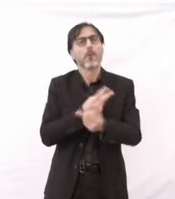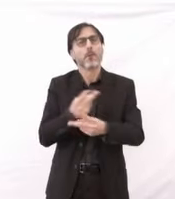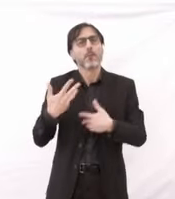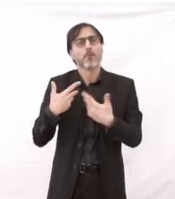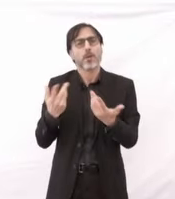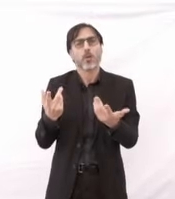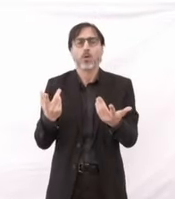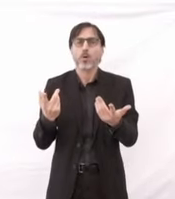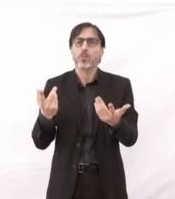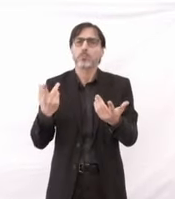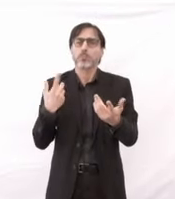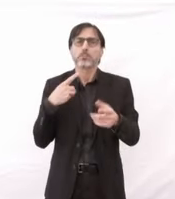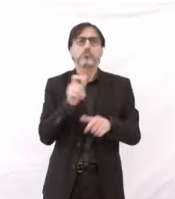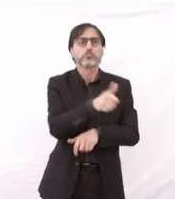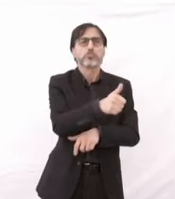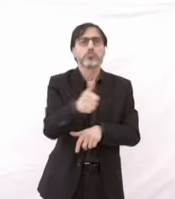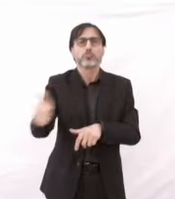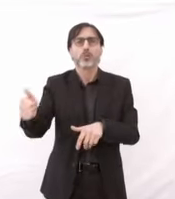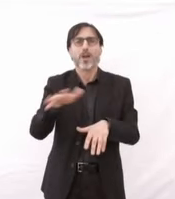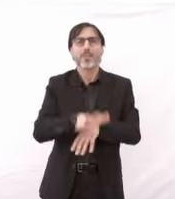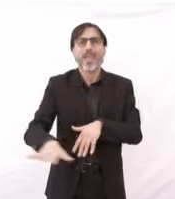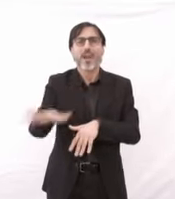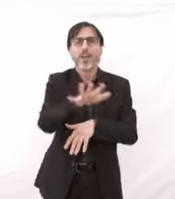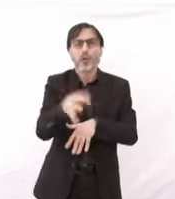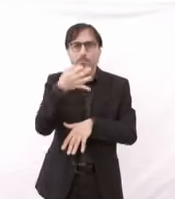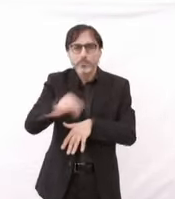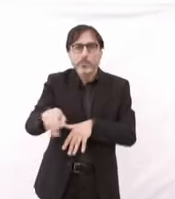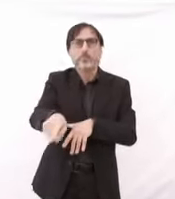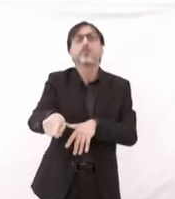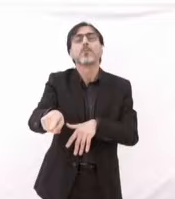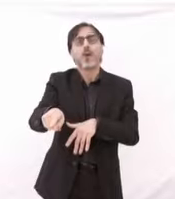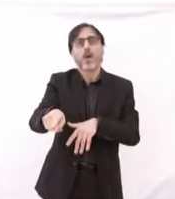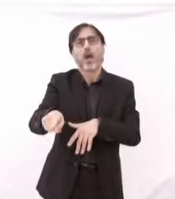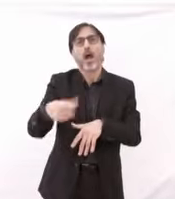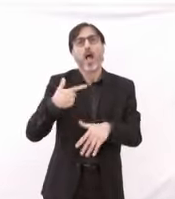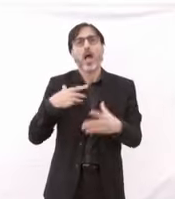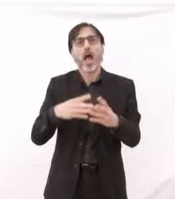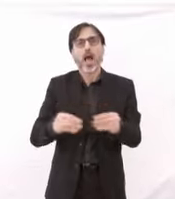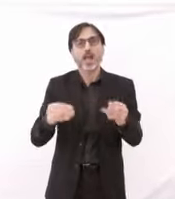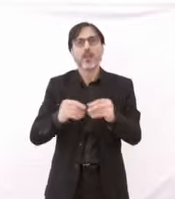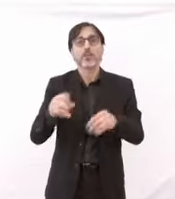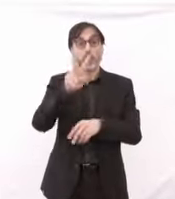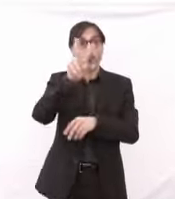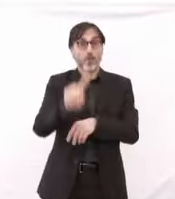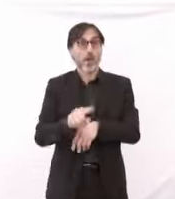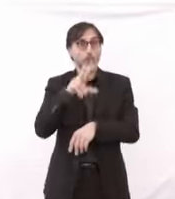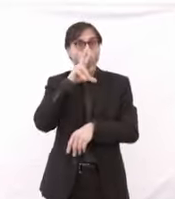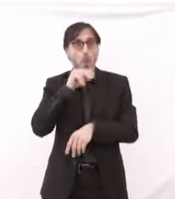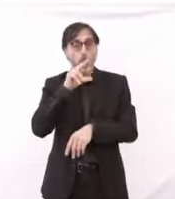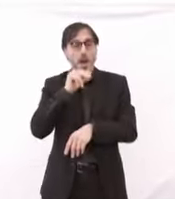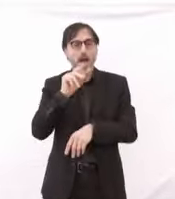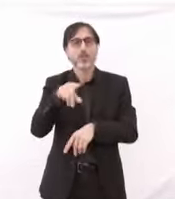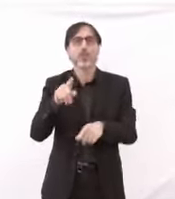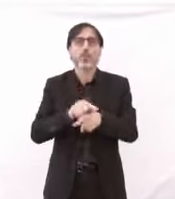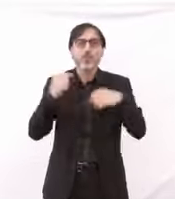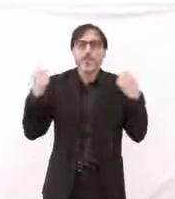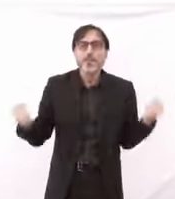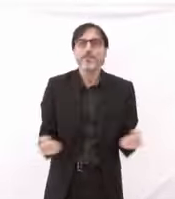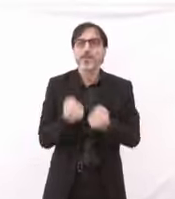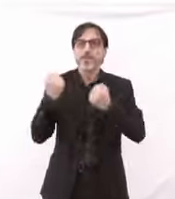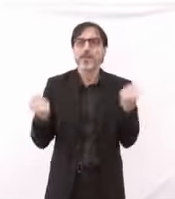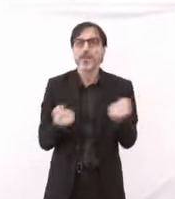cogliendo quelle che sono le specificità di ogni territorio, e che ha realizzato per il 21 marzo delle